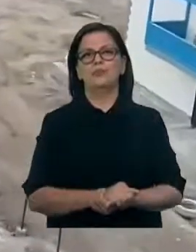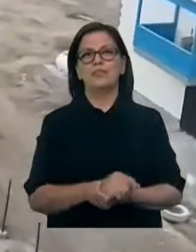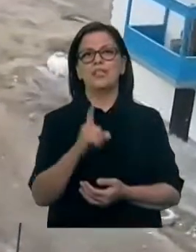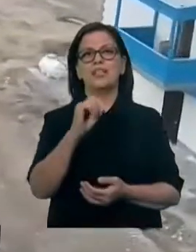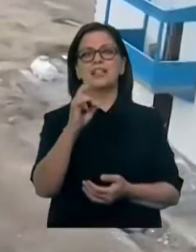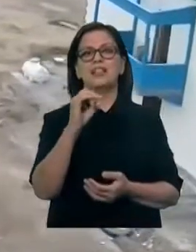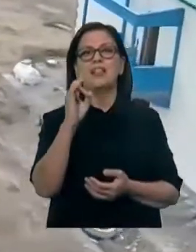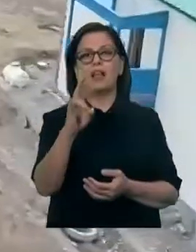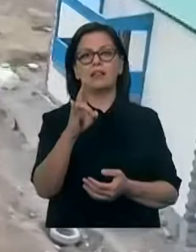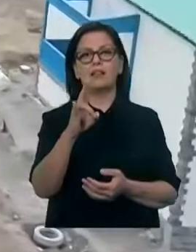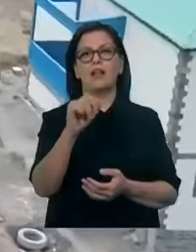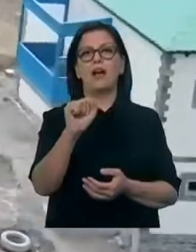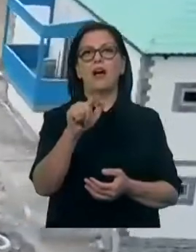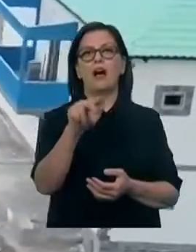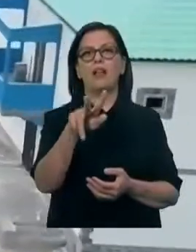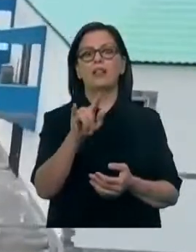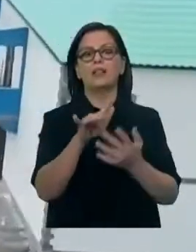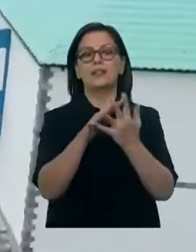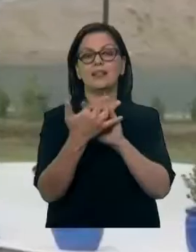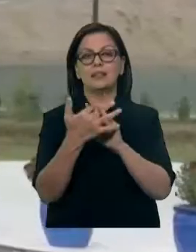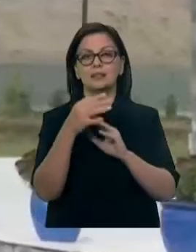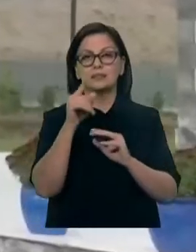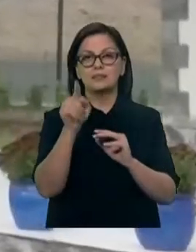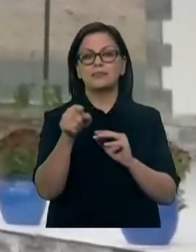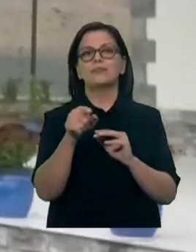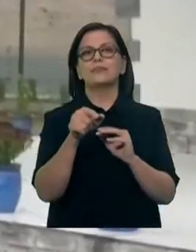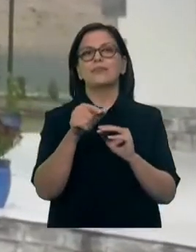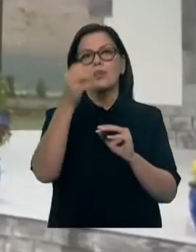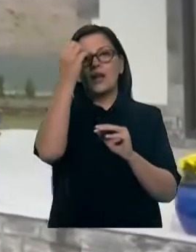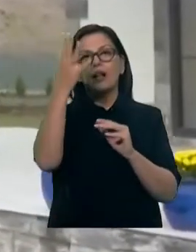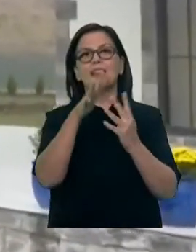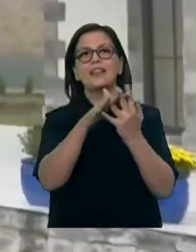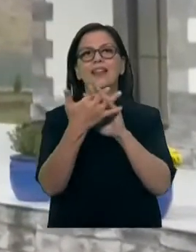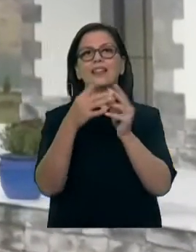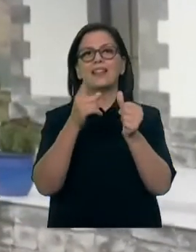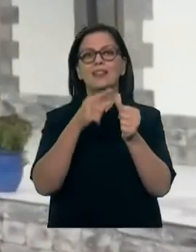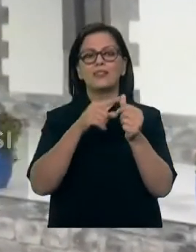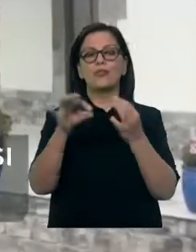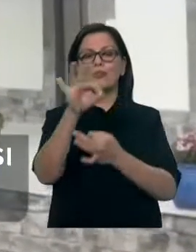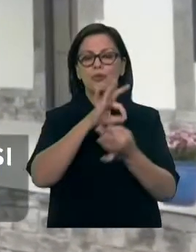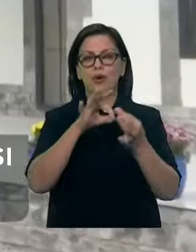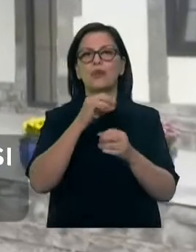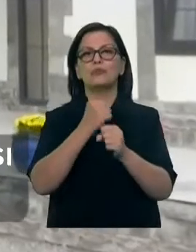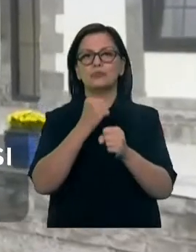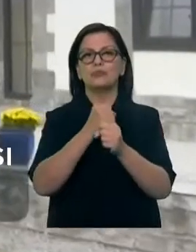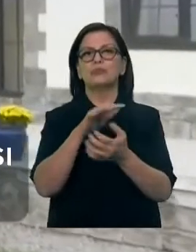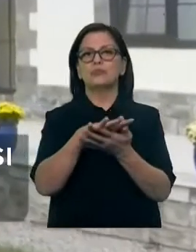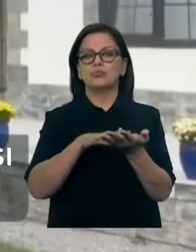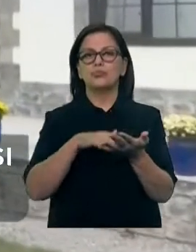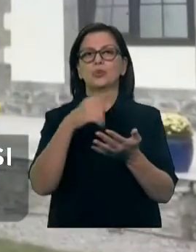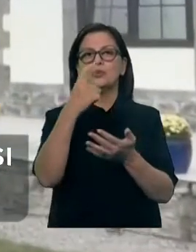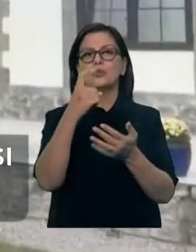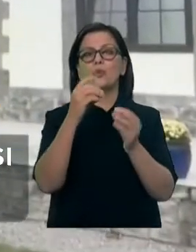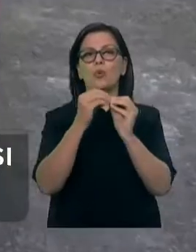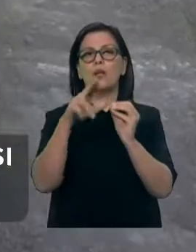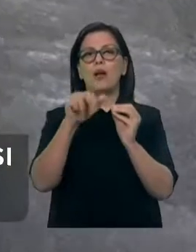Zəngilanın Ağalı kəndində həyata keçirilən Ağıllı kənd layihəsi çərçivəsində görülən işlər davam etdirilir. Layihənin icrası ilə bağlı 110 hektardan